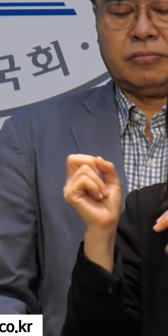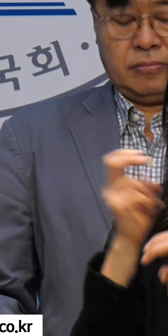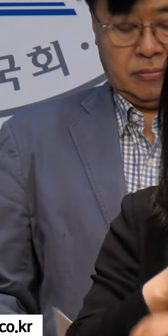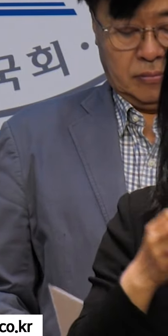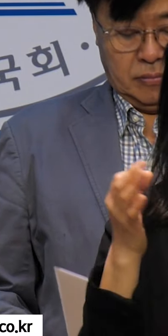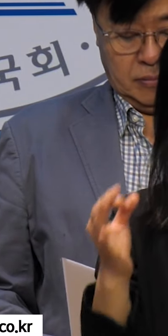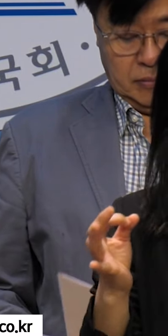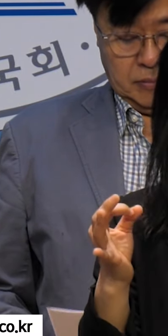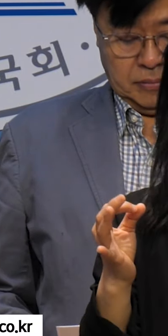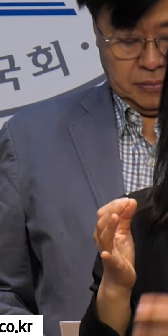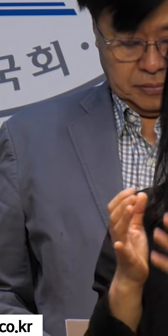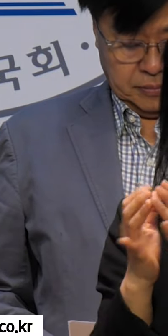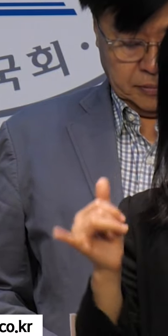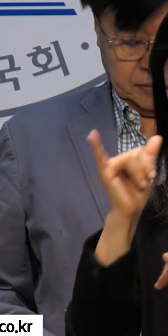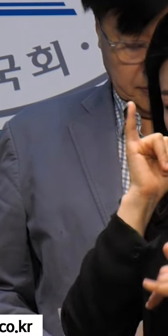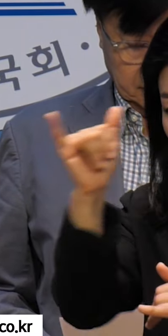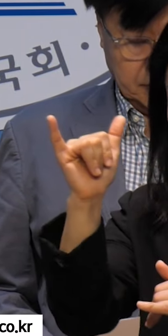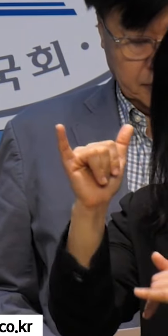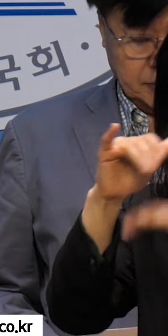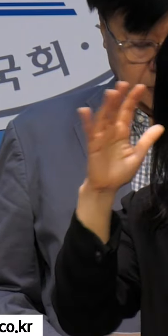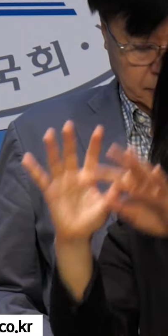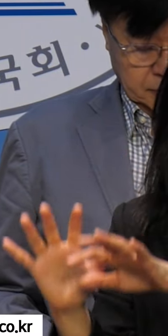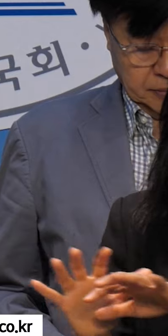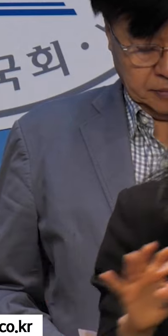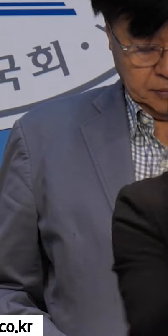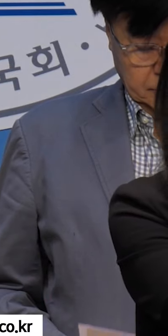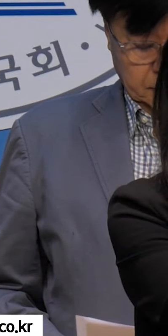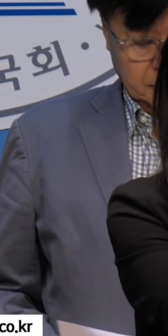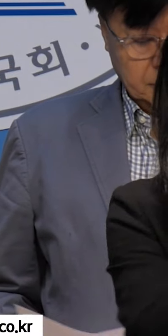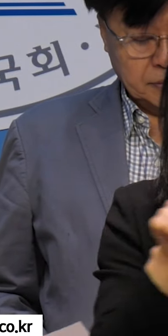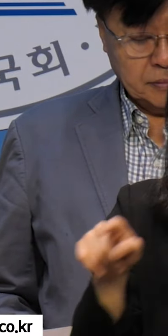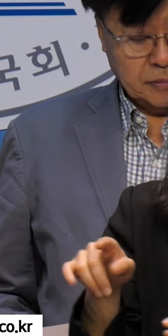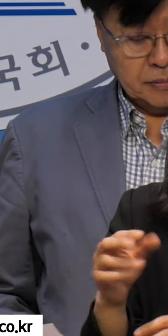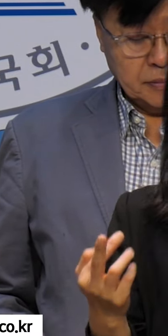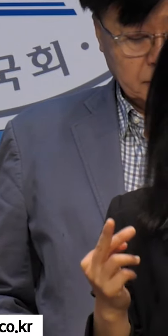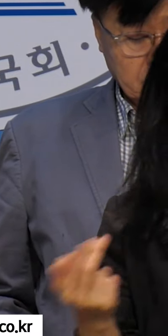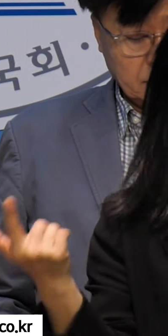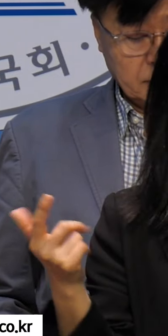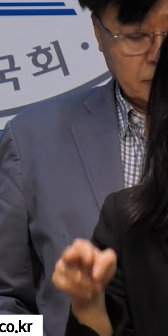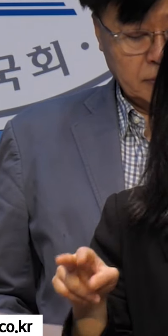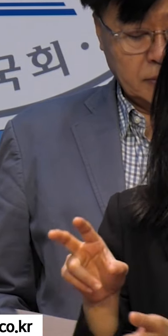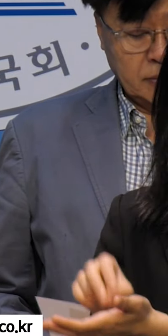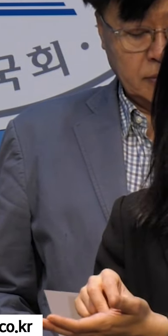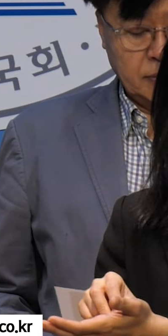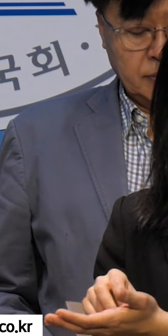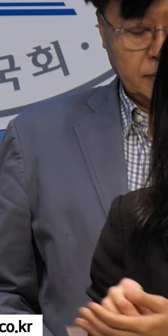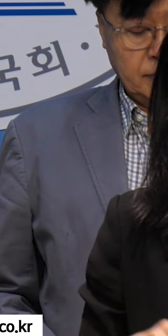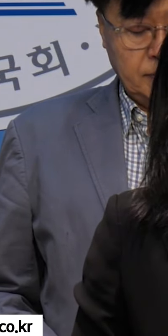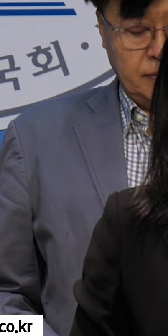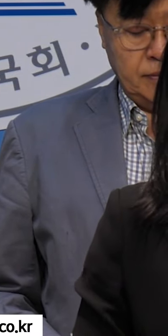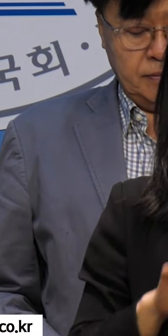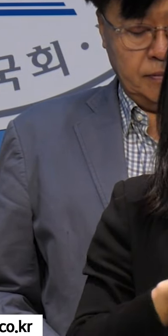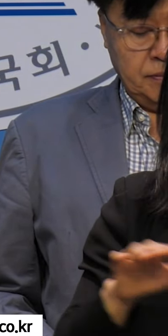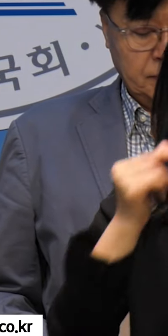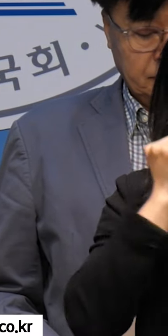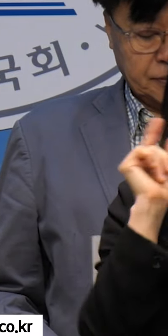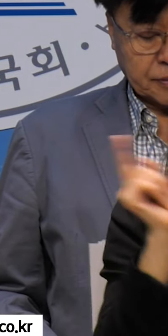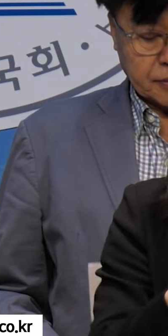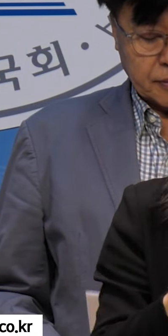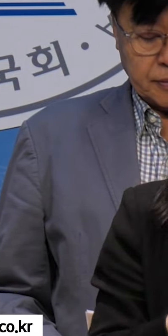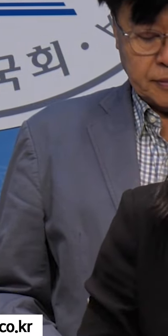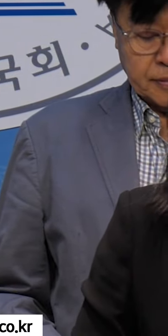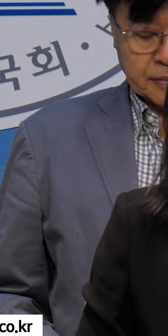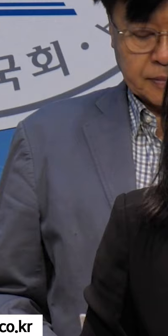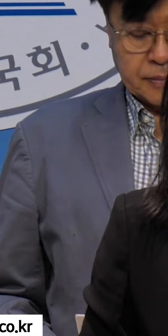돈 모든 것들이 수도권으로 빨려나가는 문제 때문에 발생하고 있다고 생각을 합니다. 이 문제를 해결하기 위해서